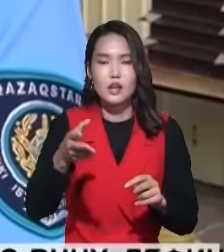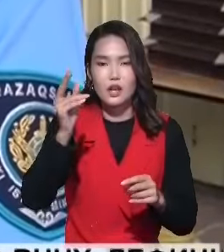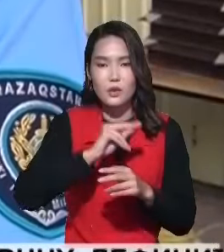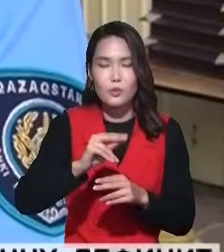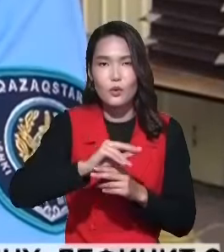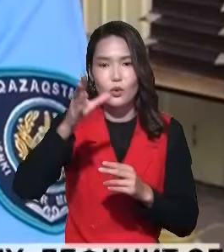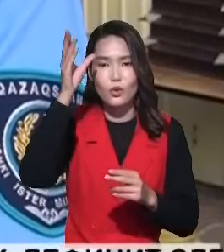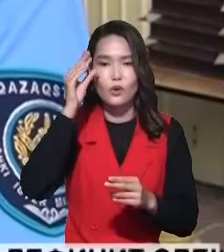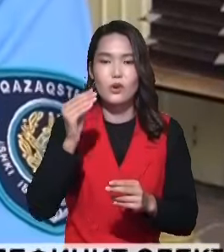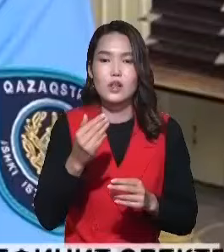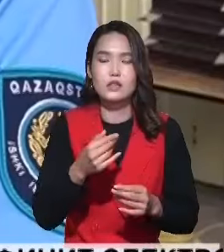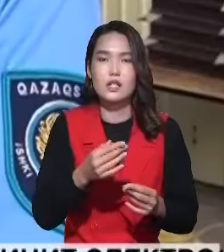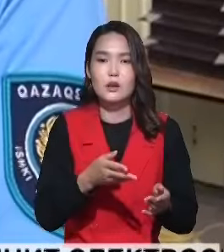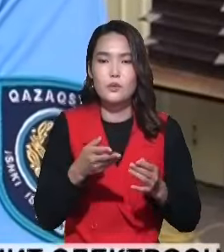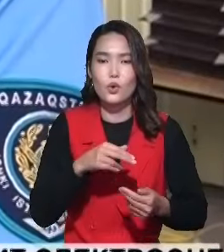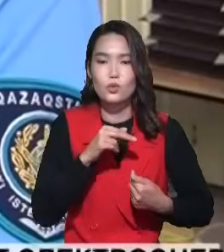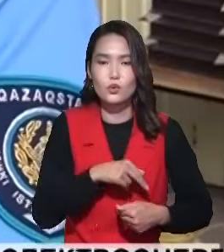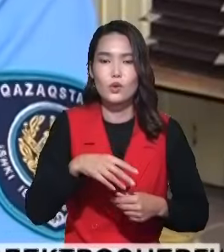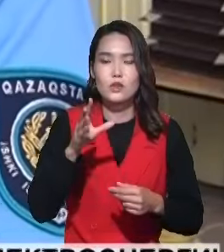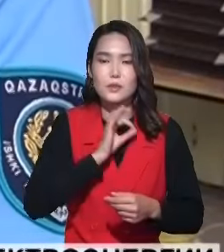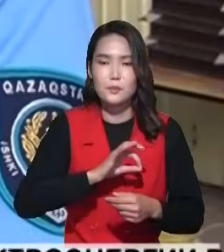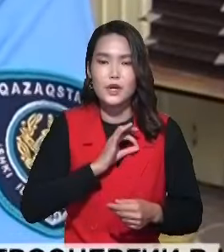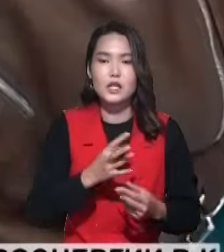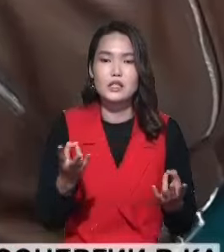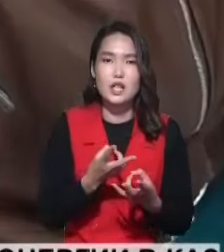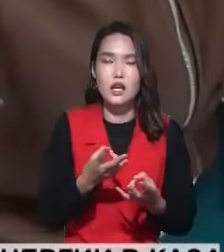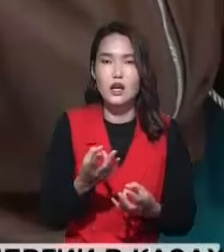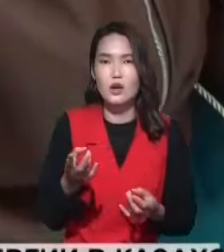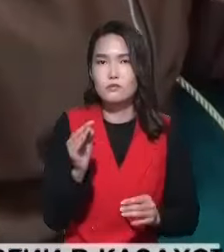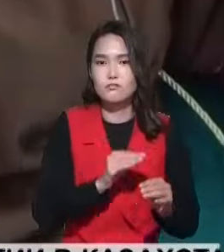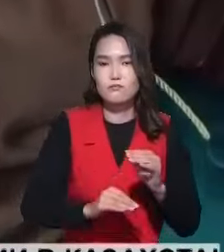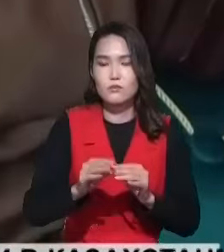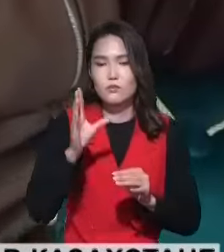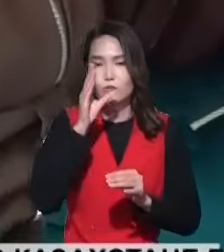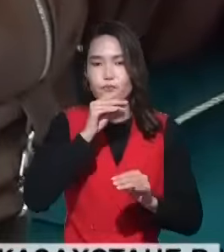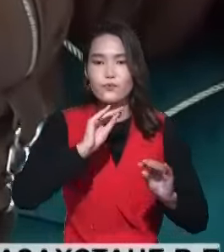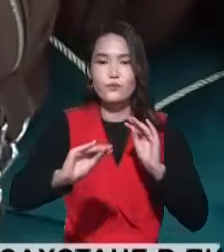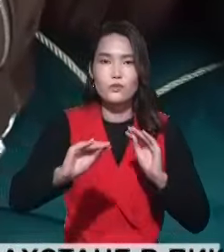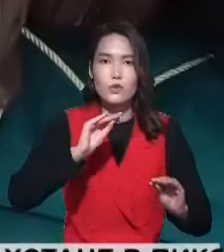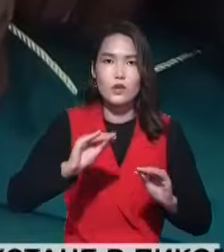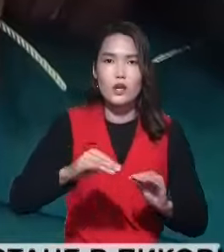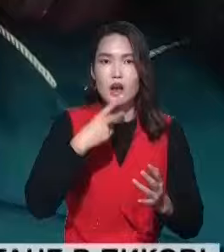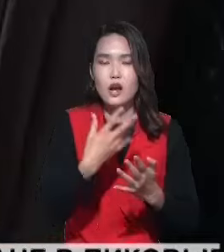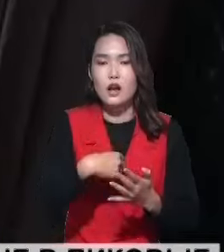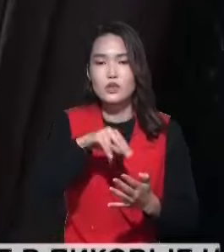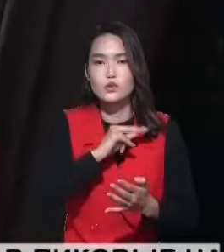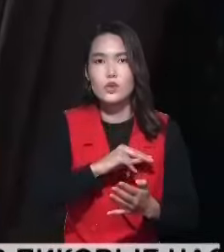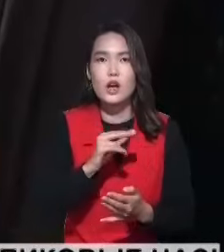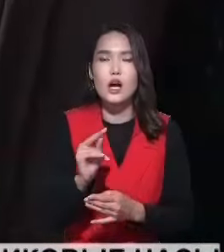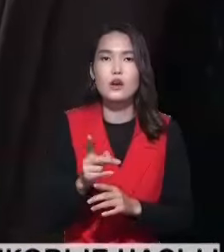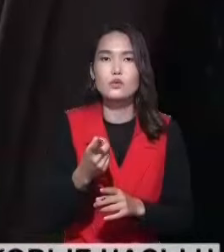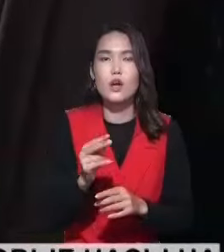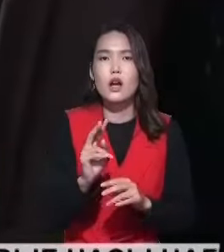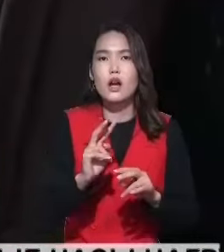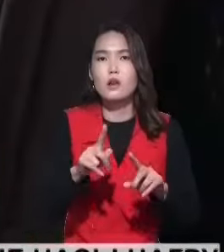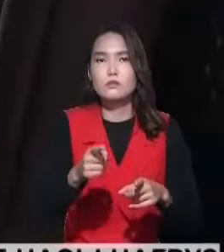задолженности по приговору суда, оплачивают алименты, потребляют на свои необходимые нужды. На выставке были показаны работы двух исправительных